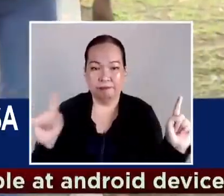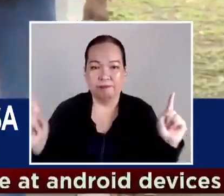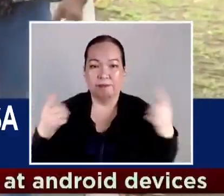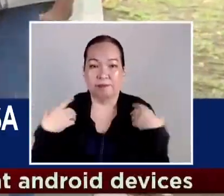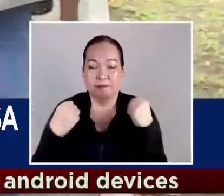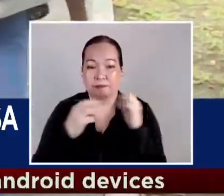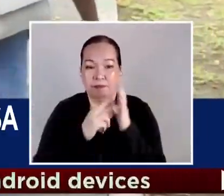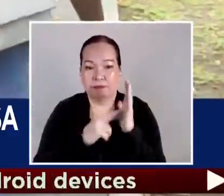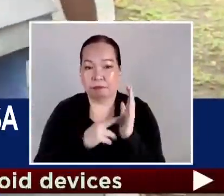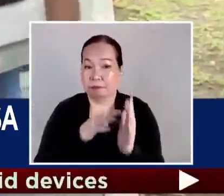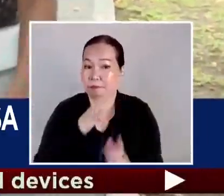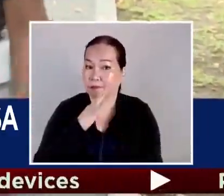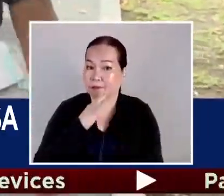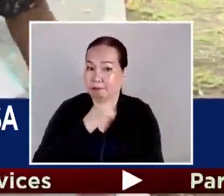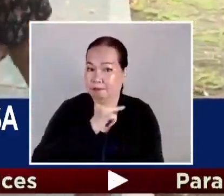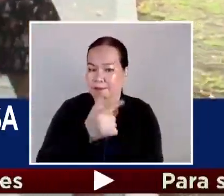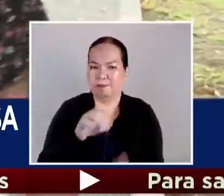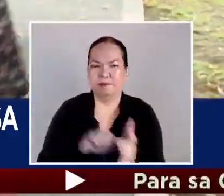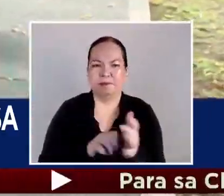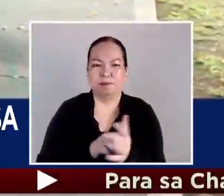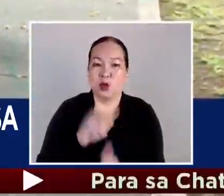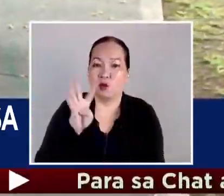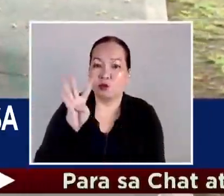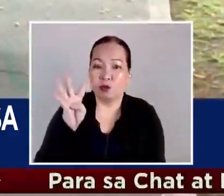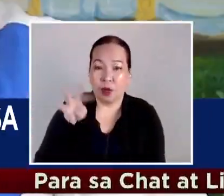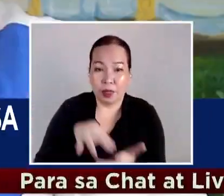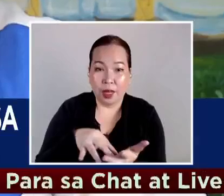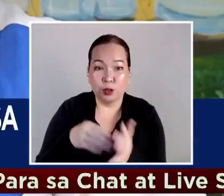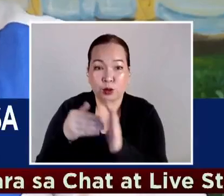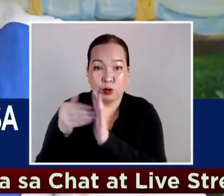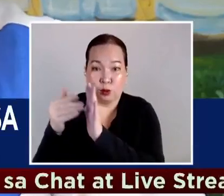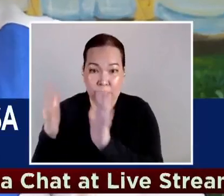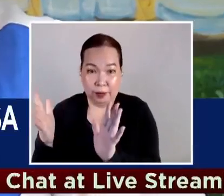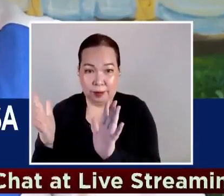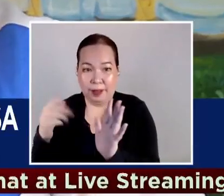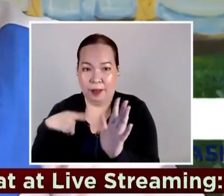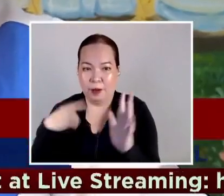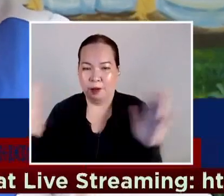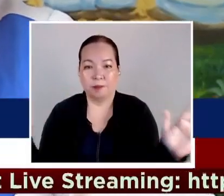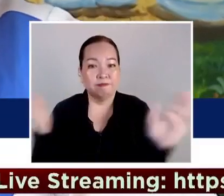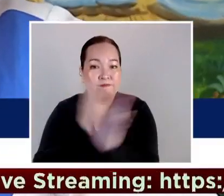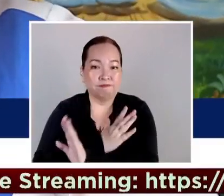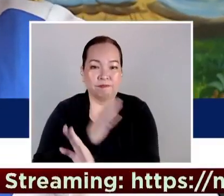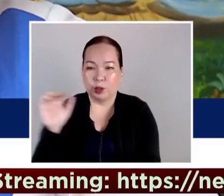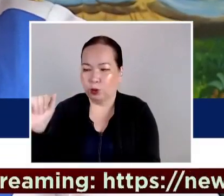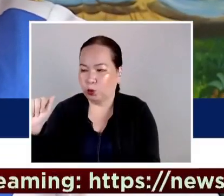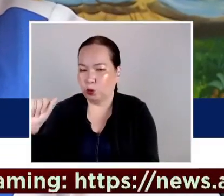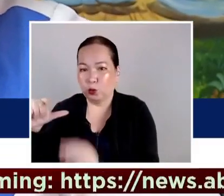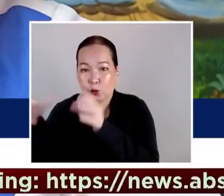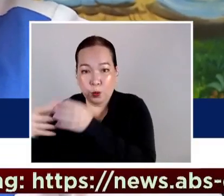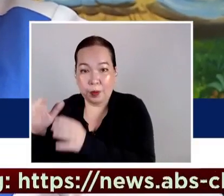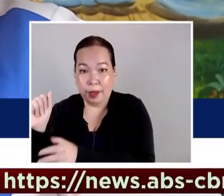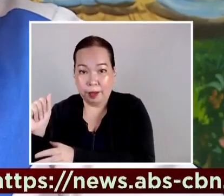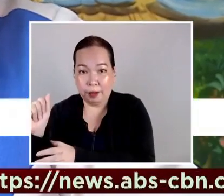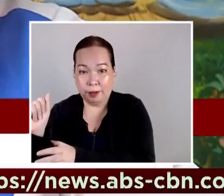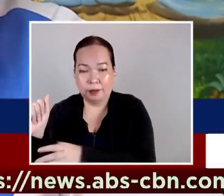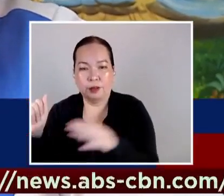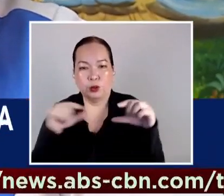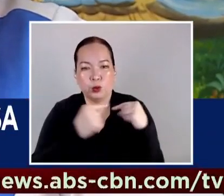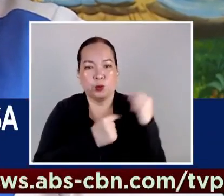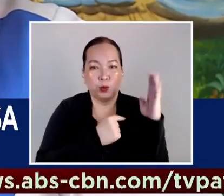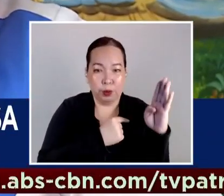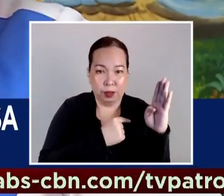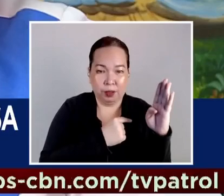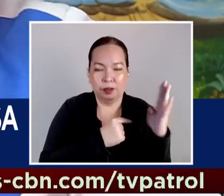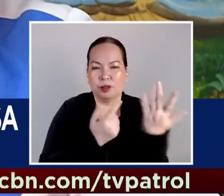4,000 pupils namin, meron kami set A and set B. So, halimbawa, yung set A na pupils namin, Monday, narito